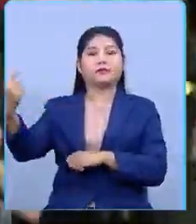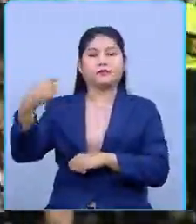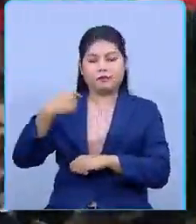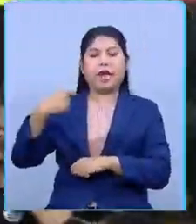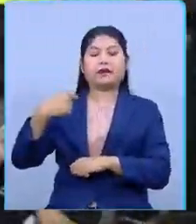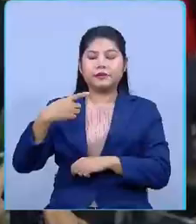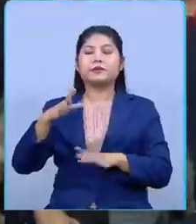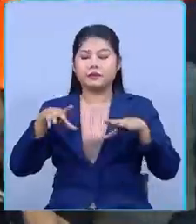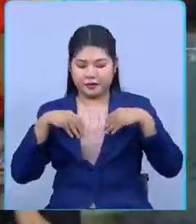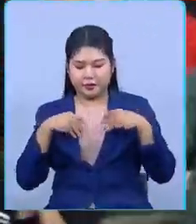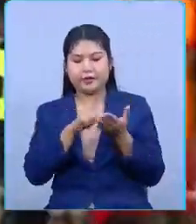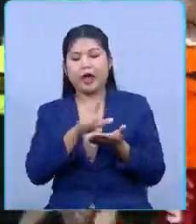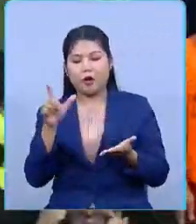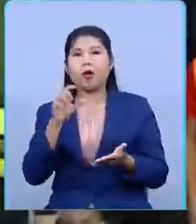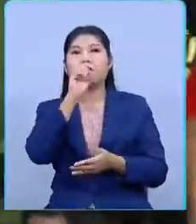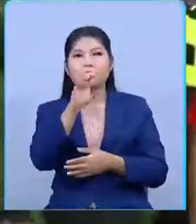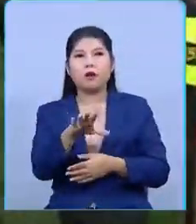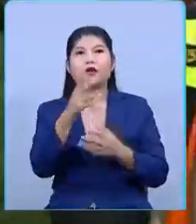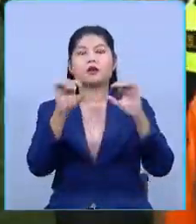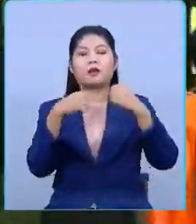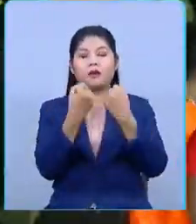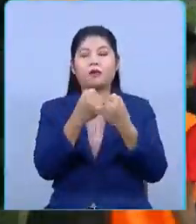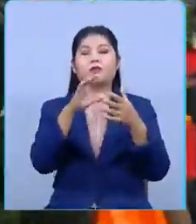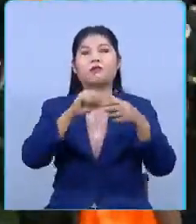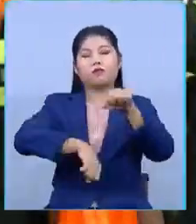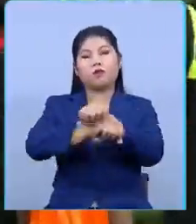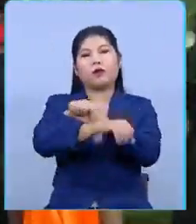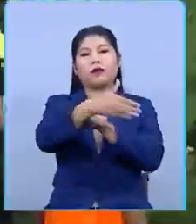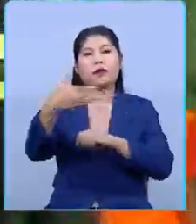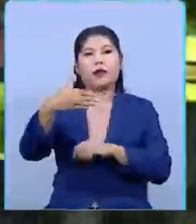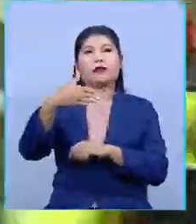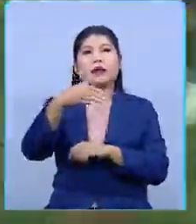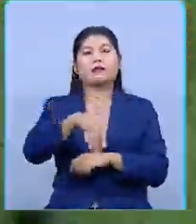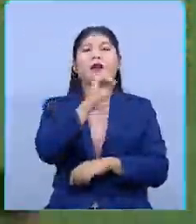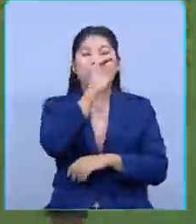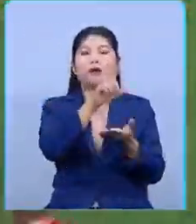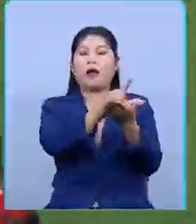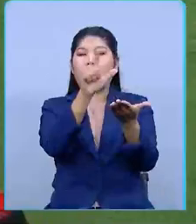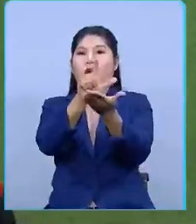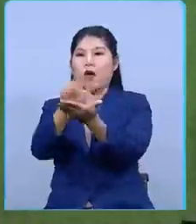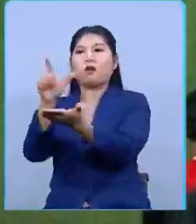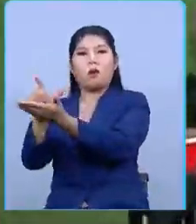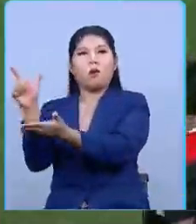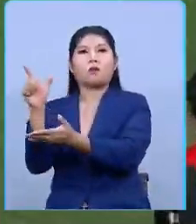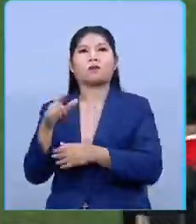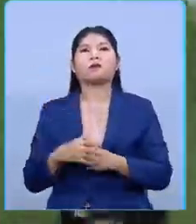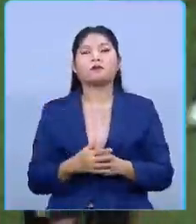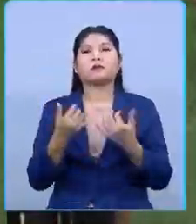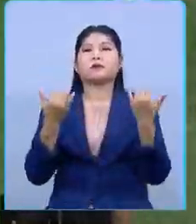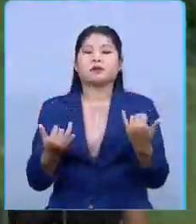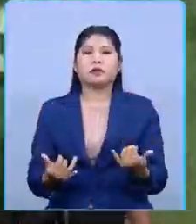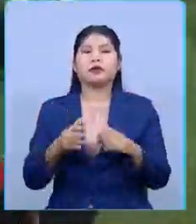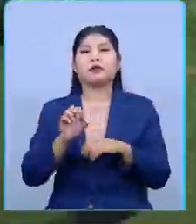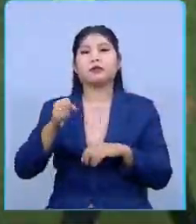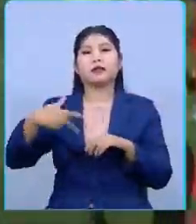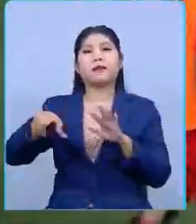ฟุตบอลอาเซียนสมาพันธ์เอเซียและสหพันธ์ฟุตบอลนานาชาติหรือ FIFAตามลำดับค่ะซึ่งการลาออกในครั้งนี้ทำให้สภา